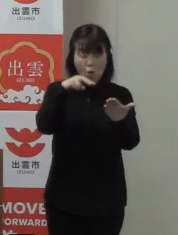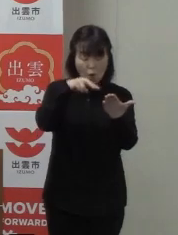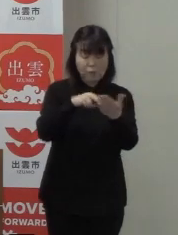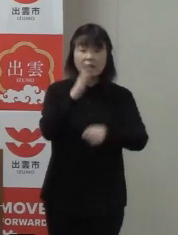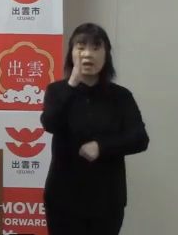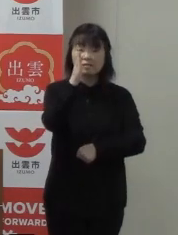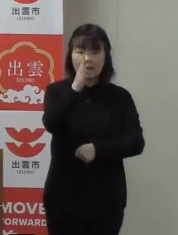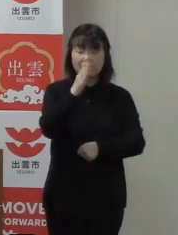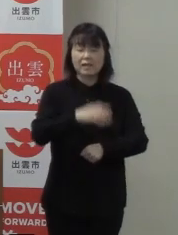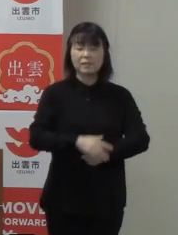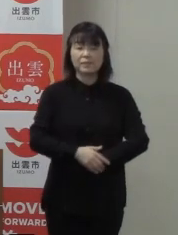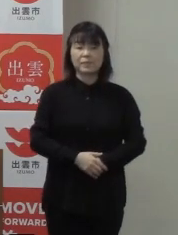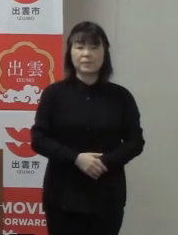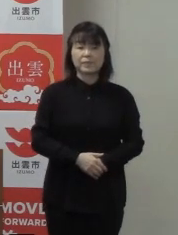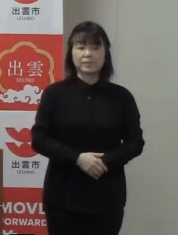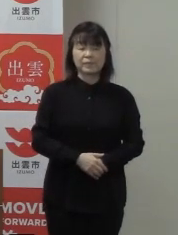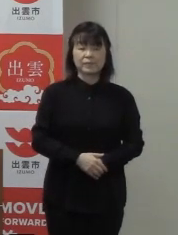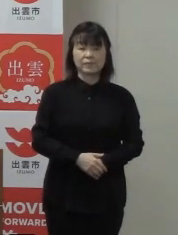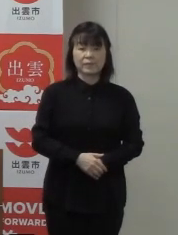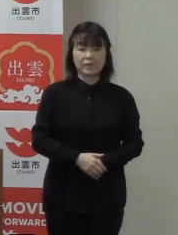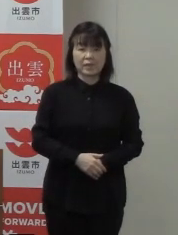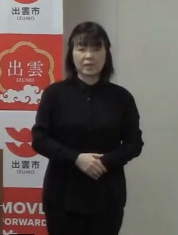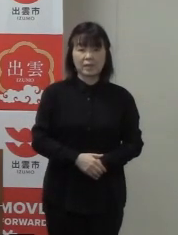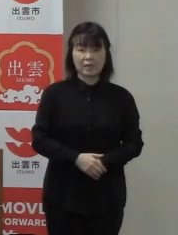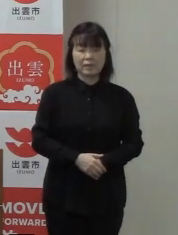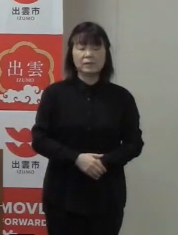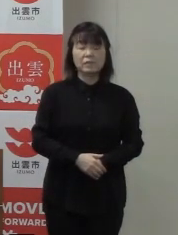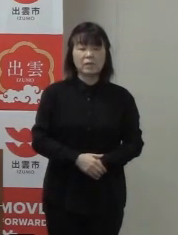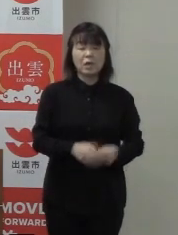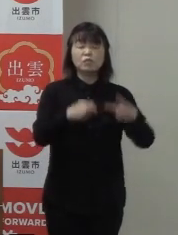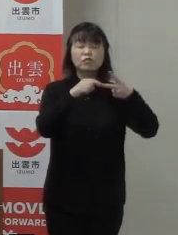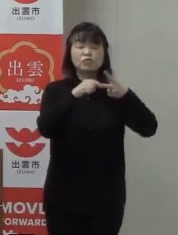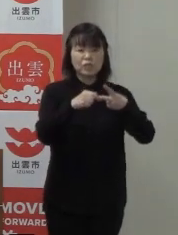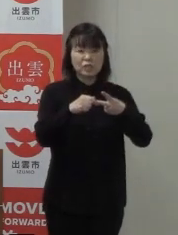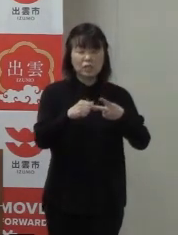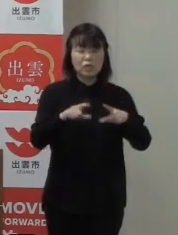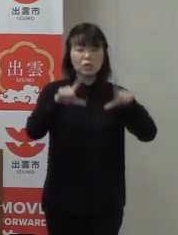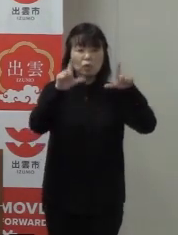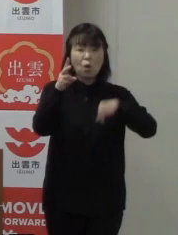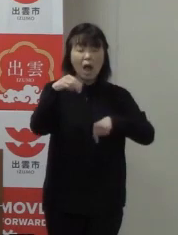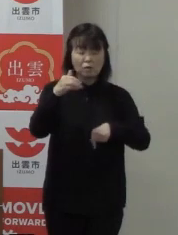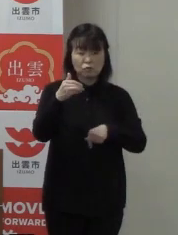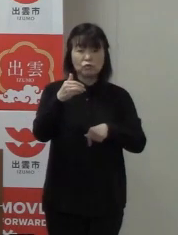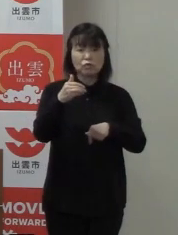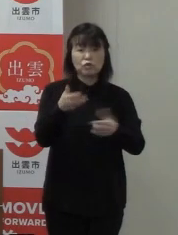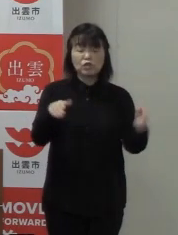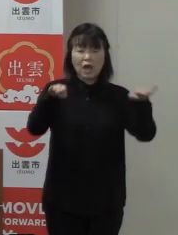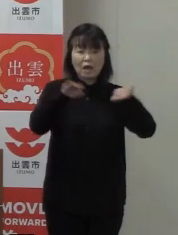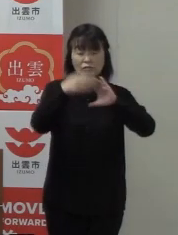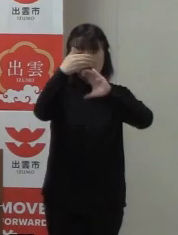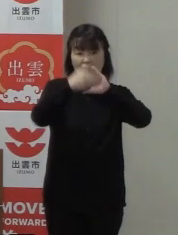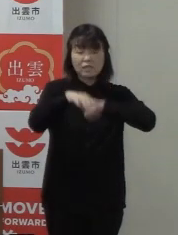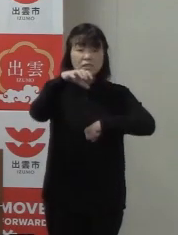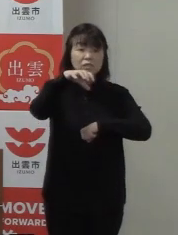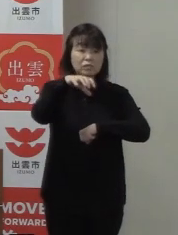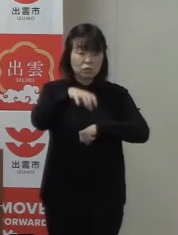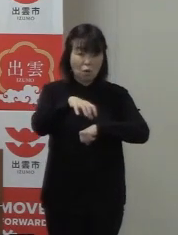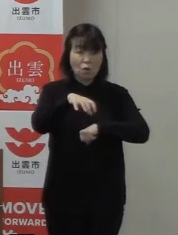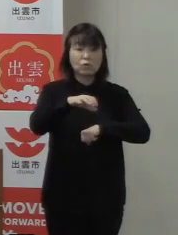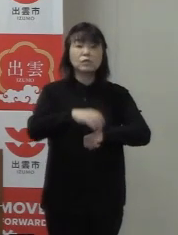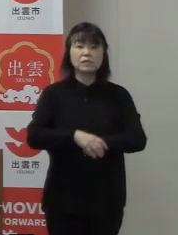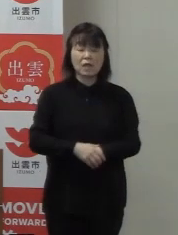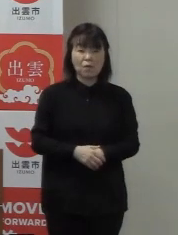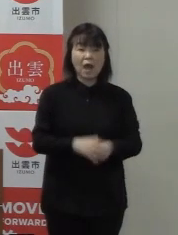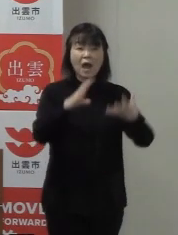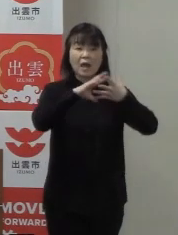います。次に東博館写真場さんとのコラボについてはですね、出雲市